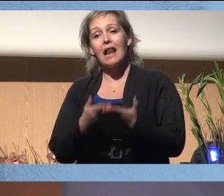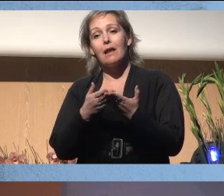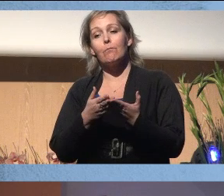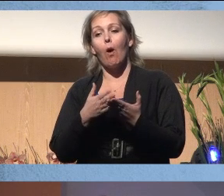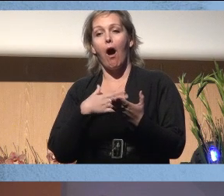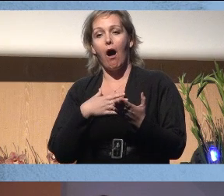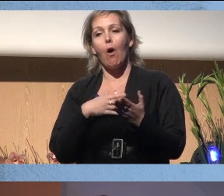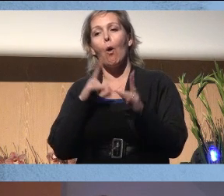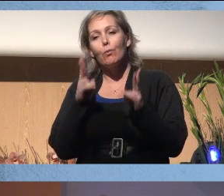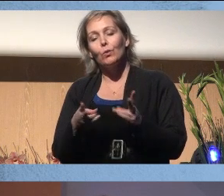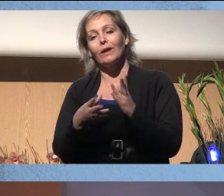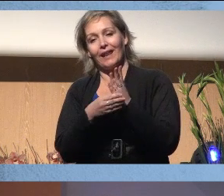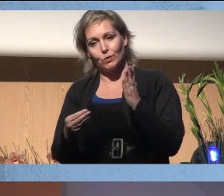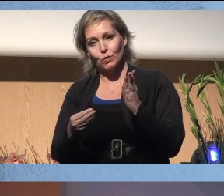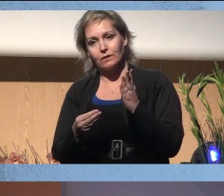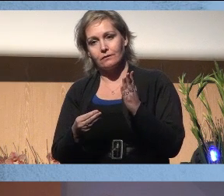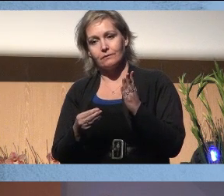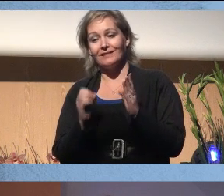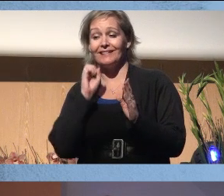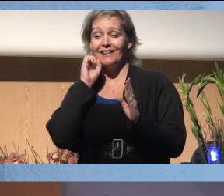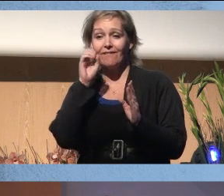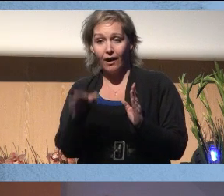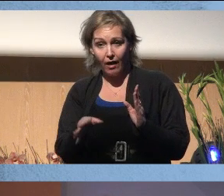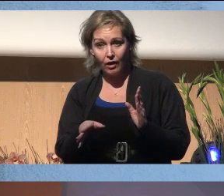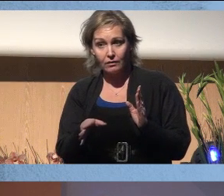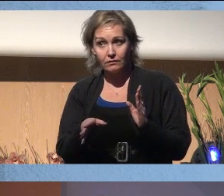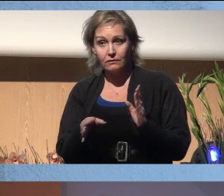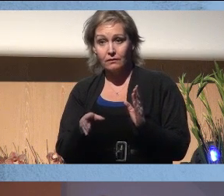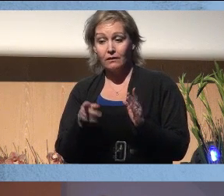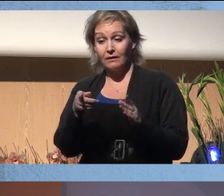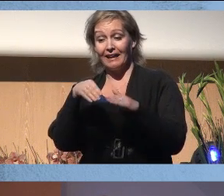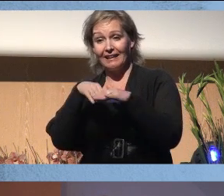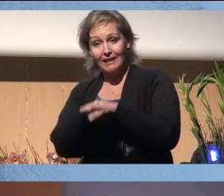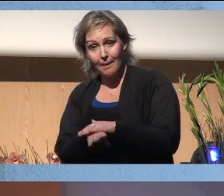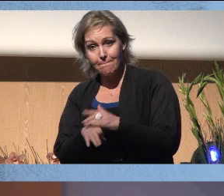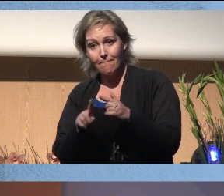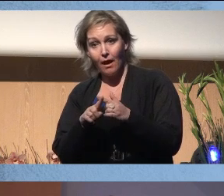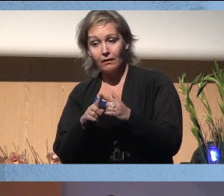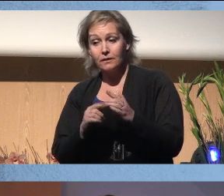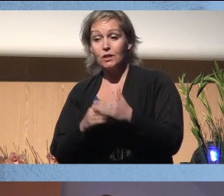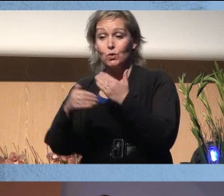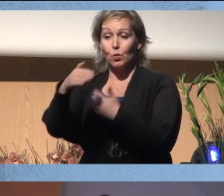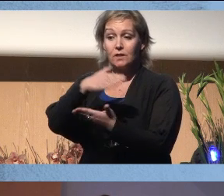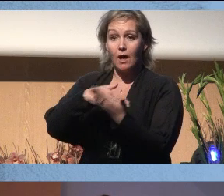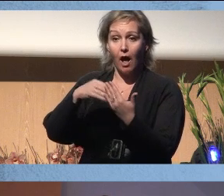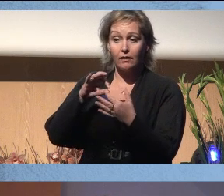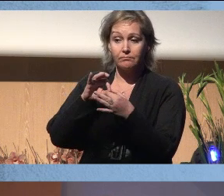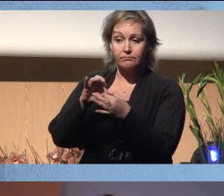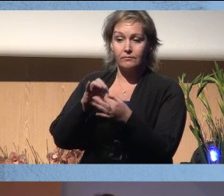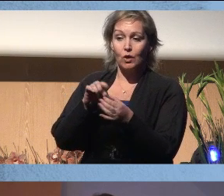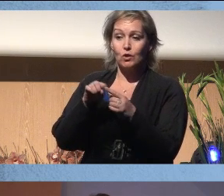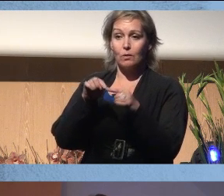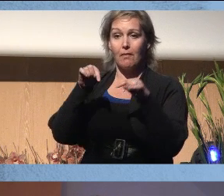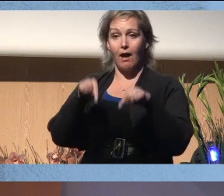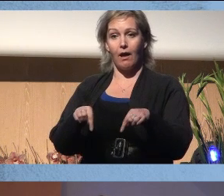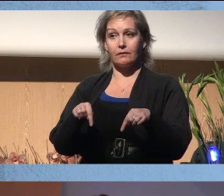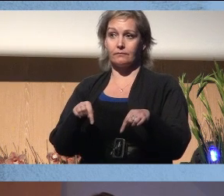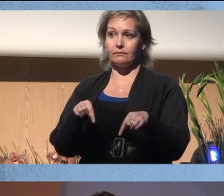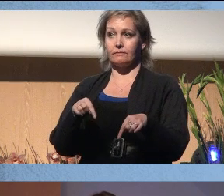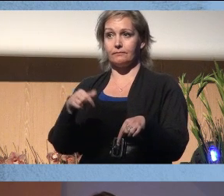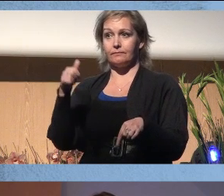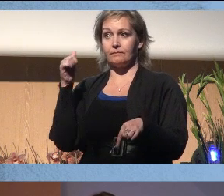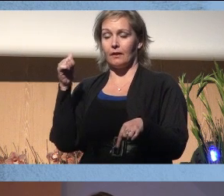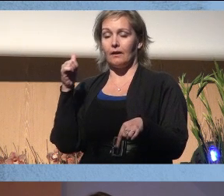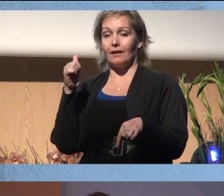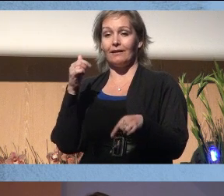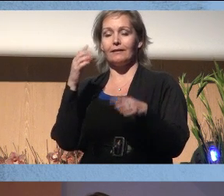ta ressursen i bruk. I hverdagen, i hjemmet, i sosial sammenheng, som her i Høgevik